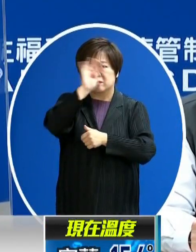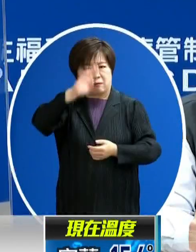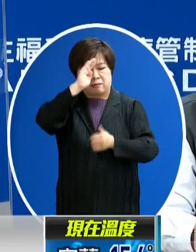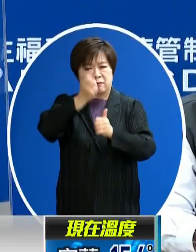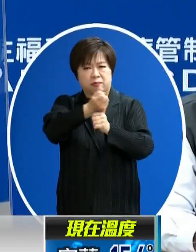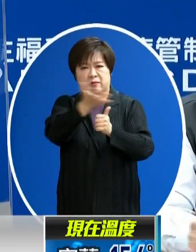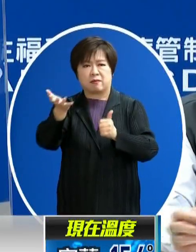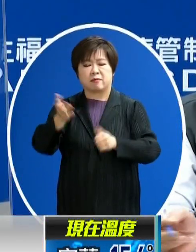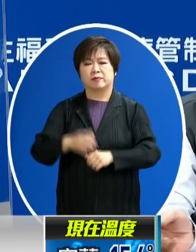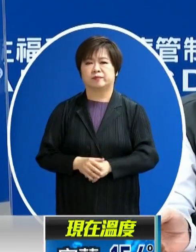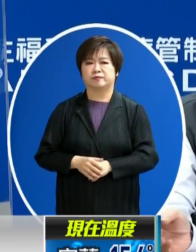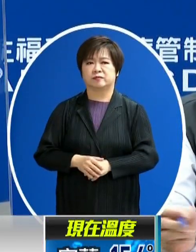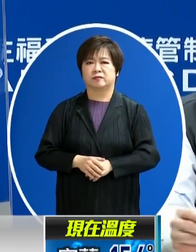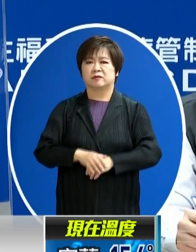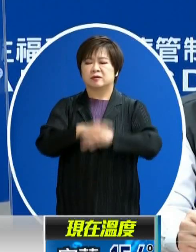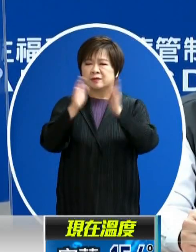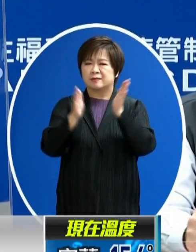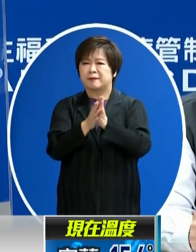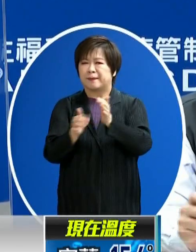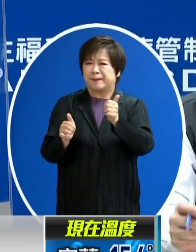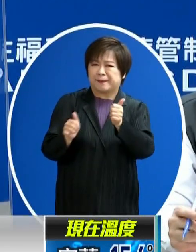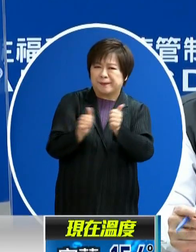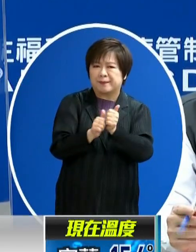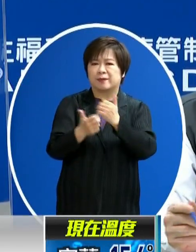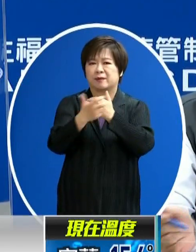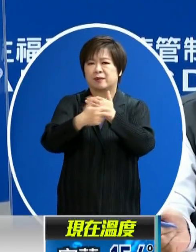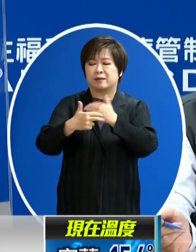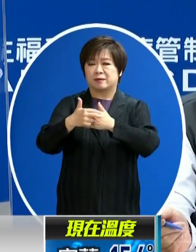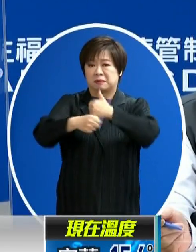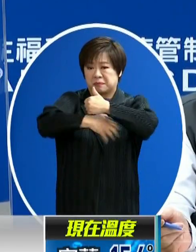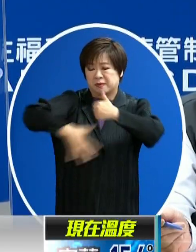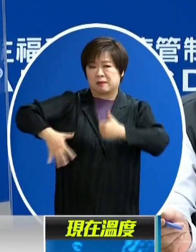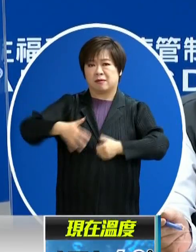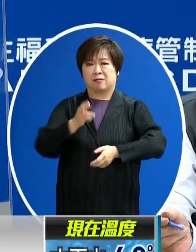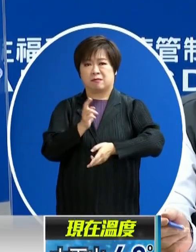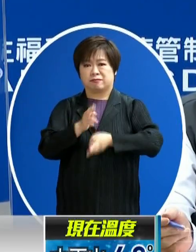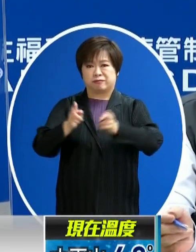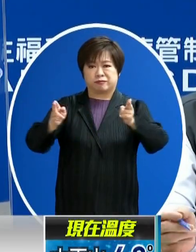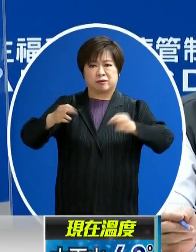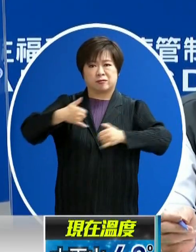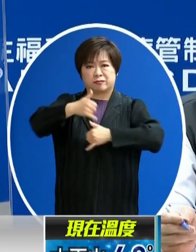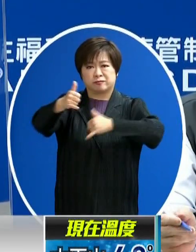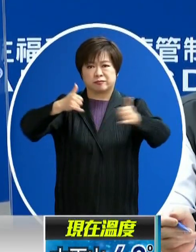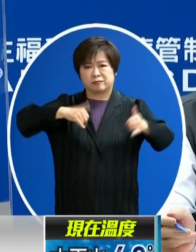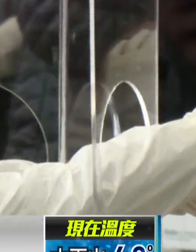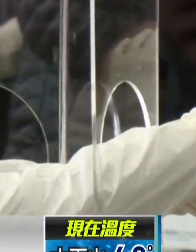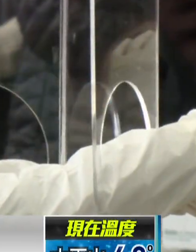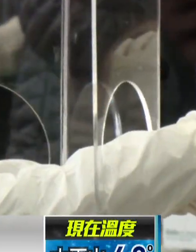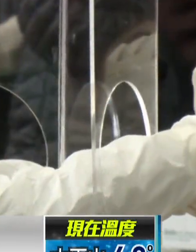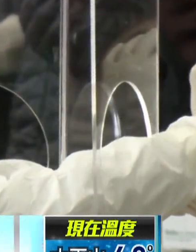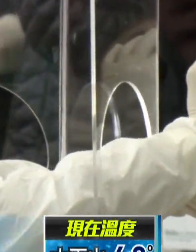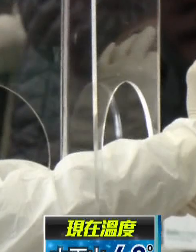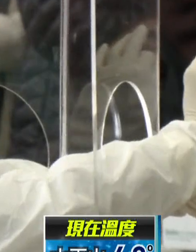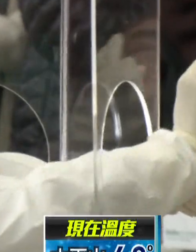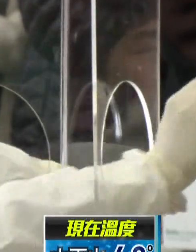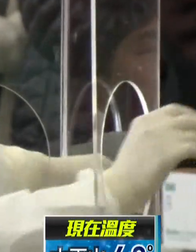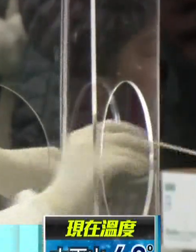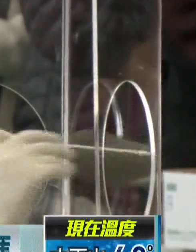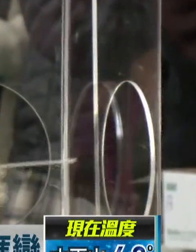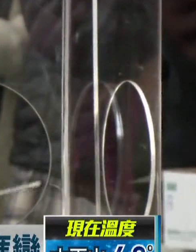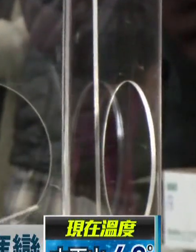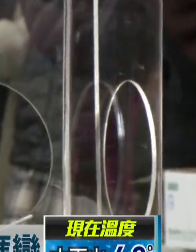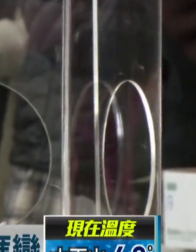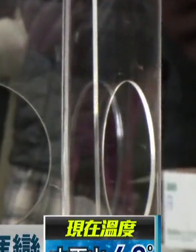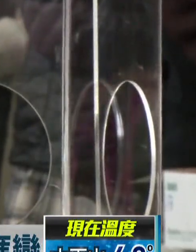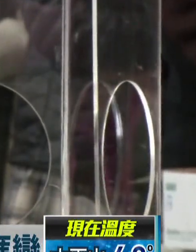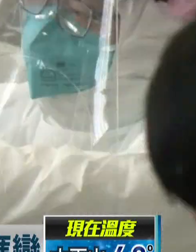变慢了。完全依赖卫生人员的疫调，其速度上会变慢。 疫调追不上病毒传播